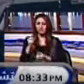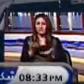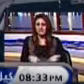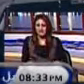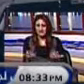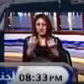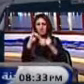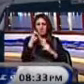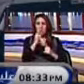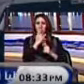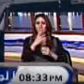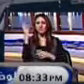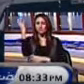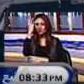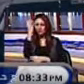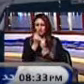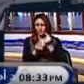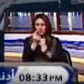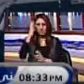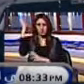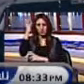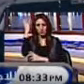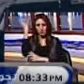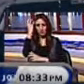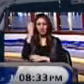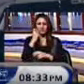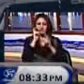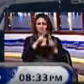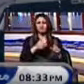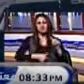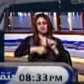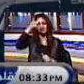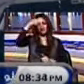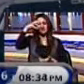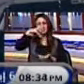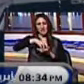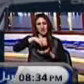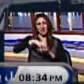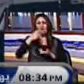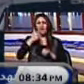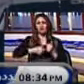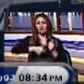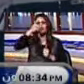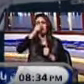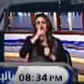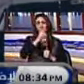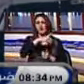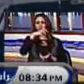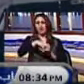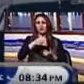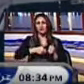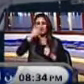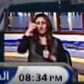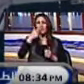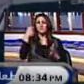واحد إن هم يخلوا هذه القرية أحسن قرية. وفعلا خلوها أحسن قرية، مش